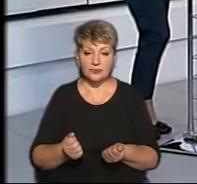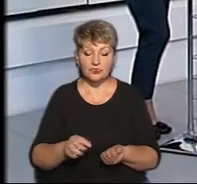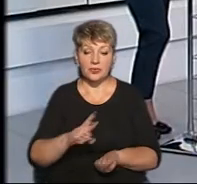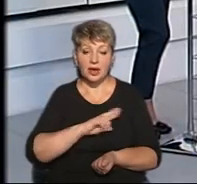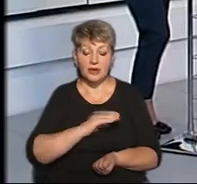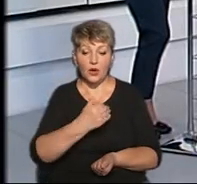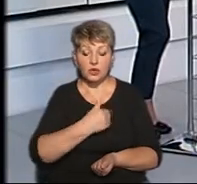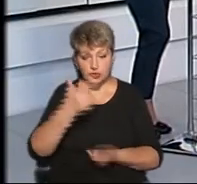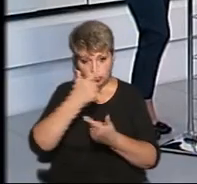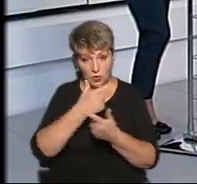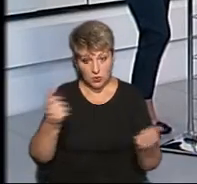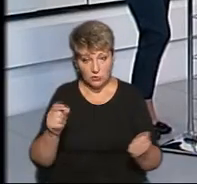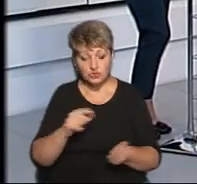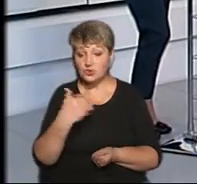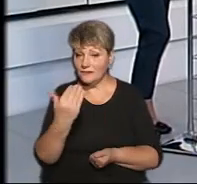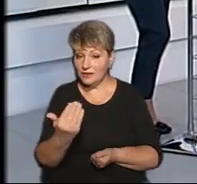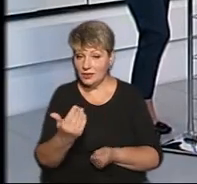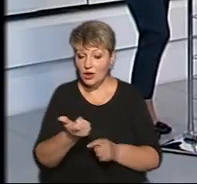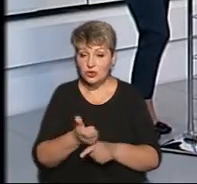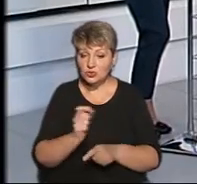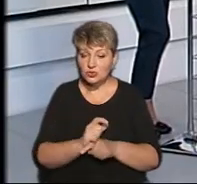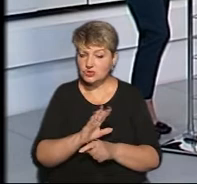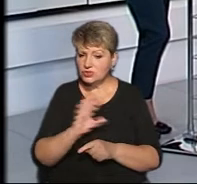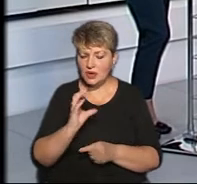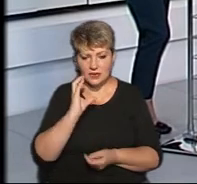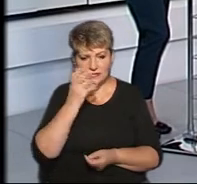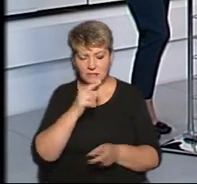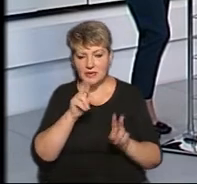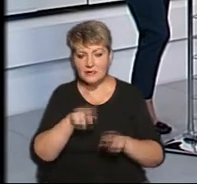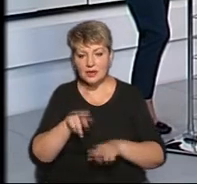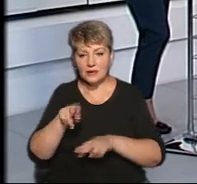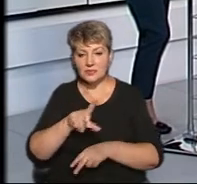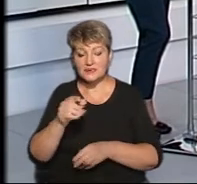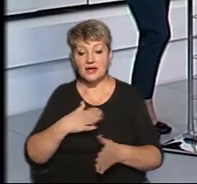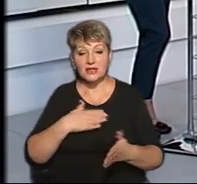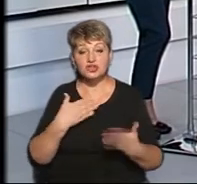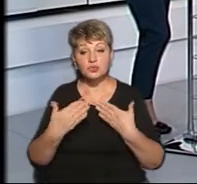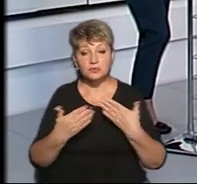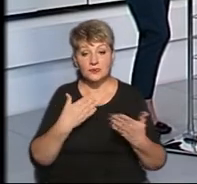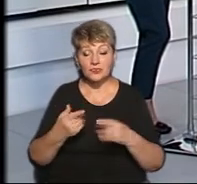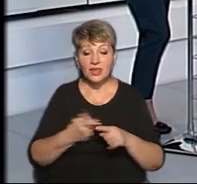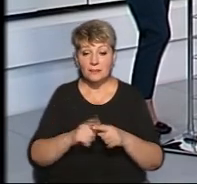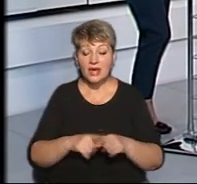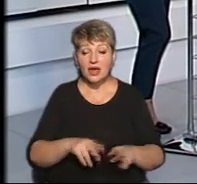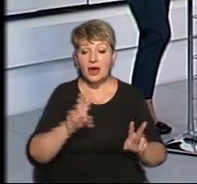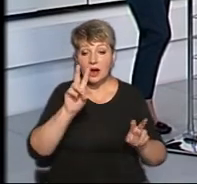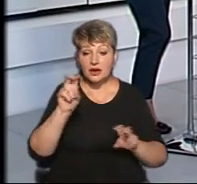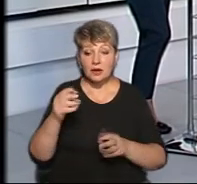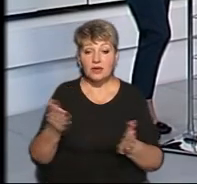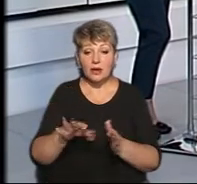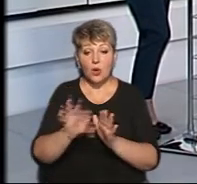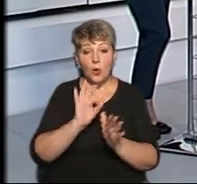Я хочу наголосити на тому, що ви дуже не ретельно стежите за нашим спілкуванням, тому що якраз такі критерії, за якими ми